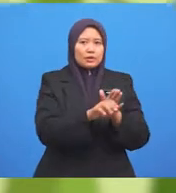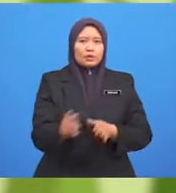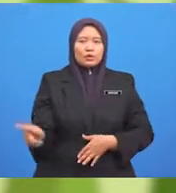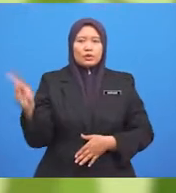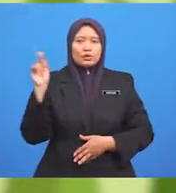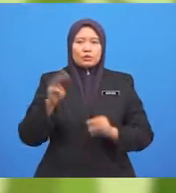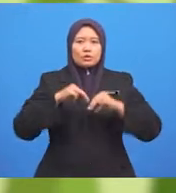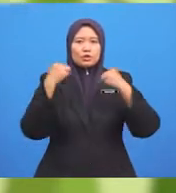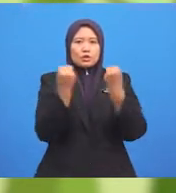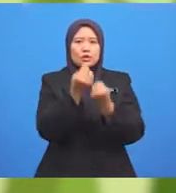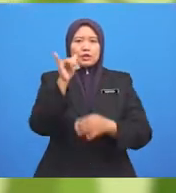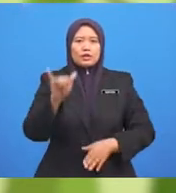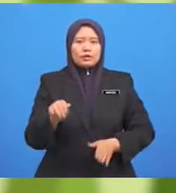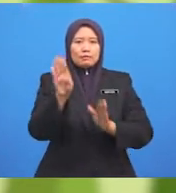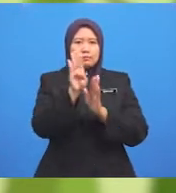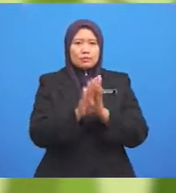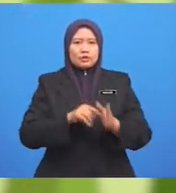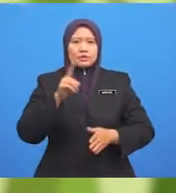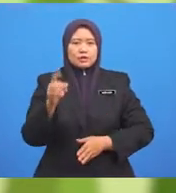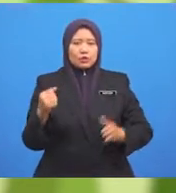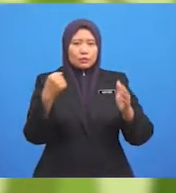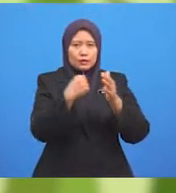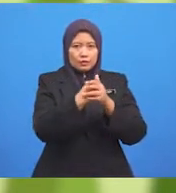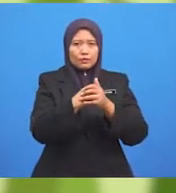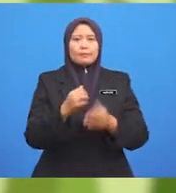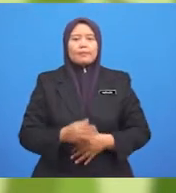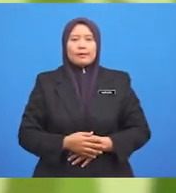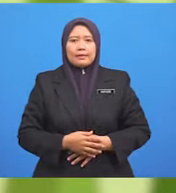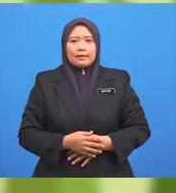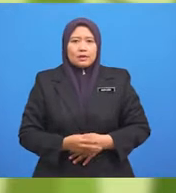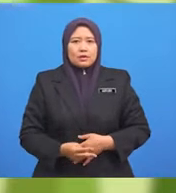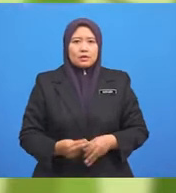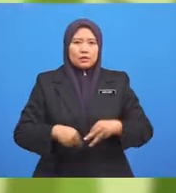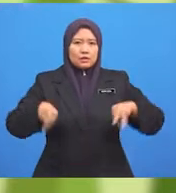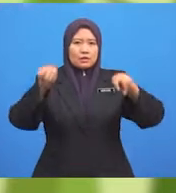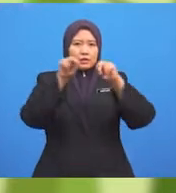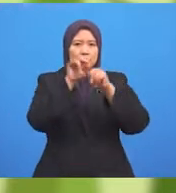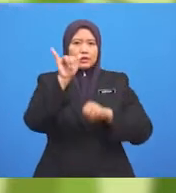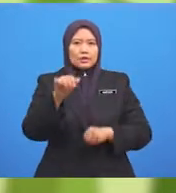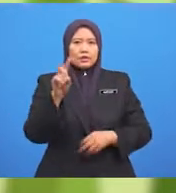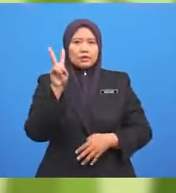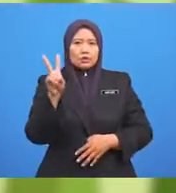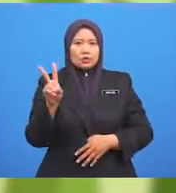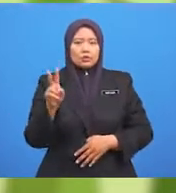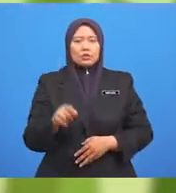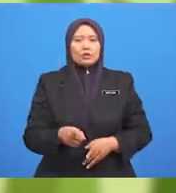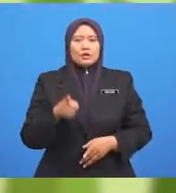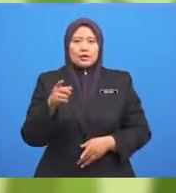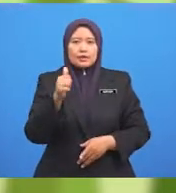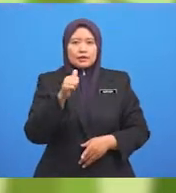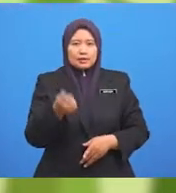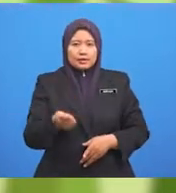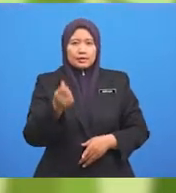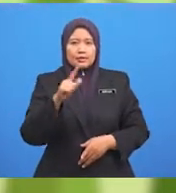yang bersatu padu. Nilai yang kedua ialah nilai keadilan.